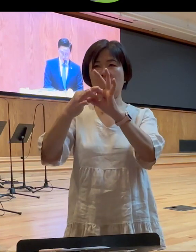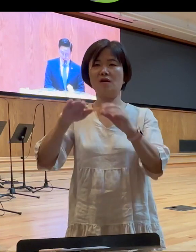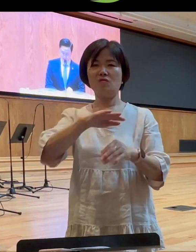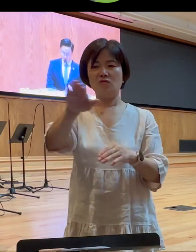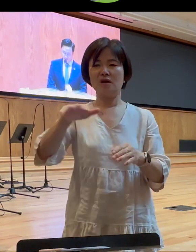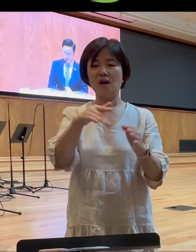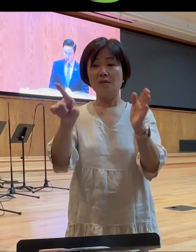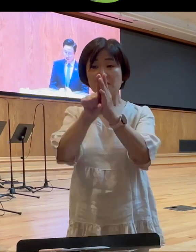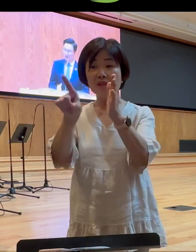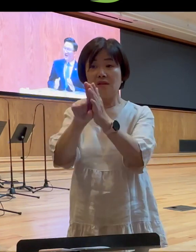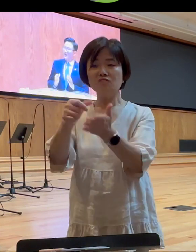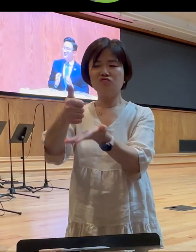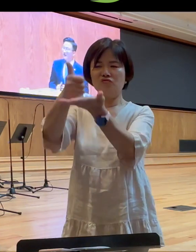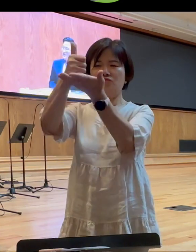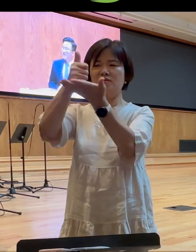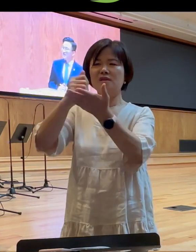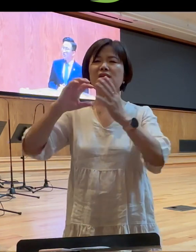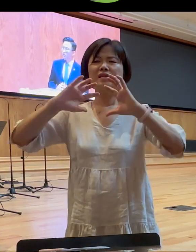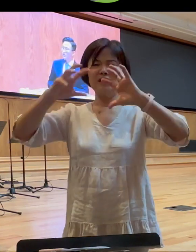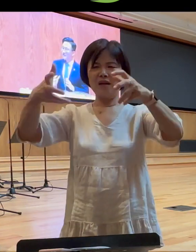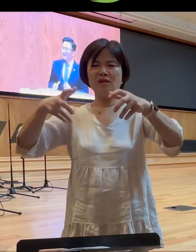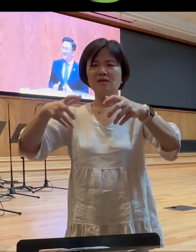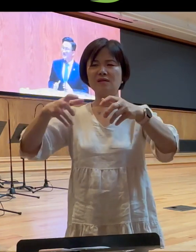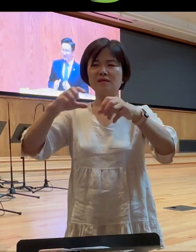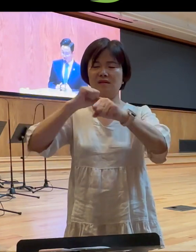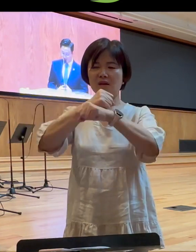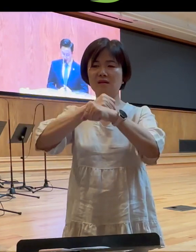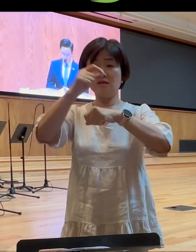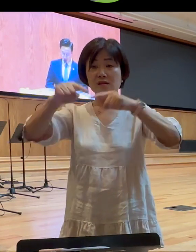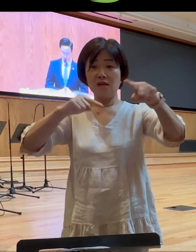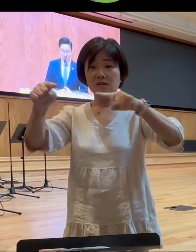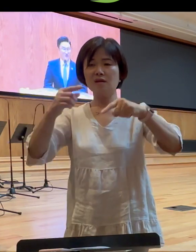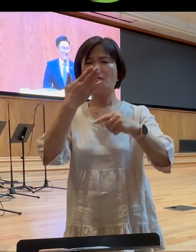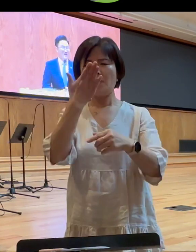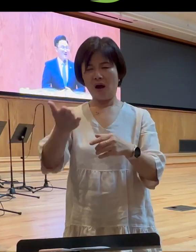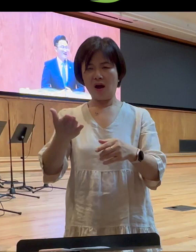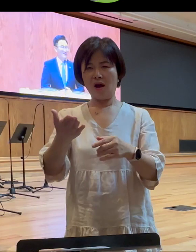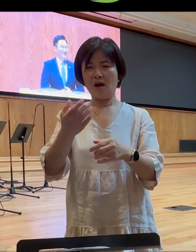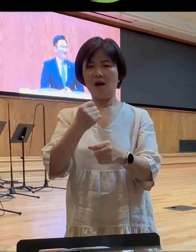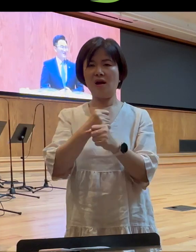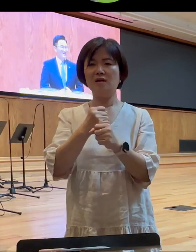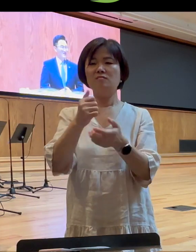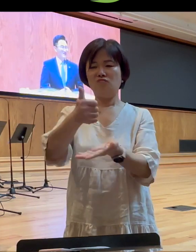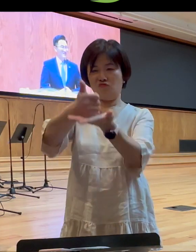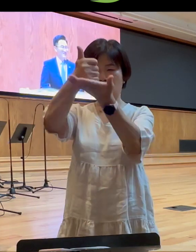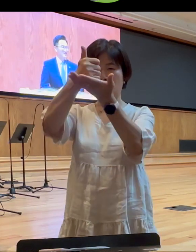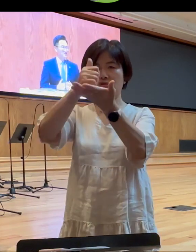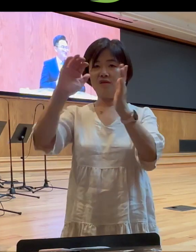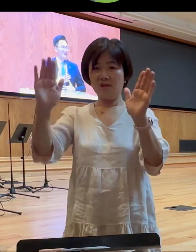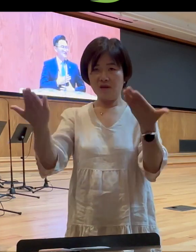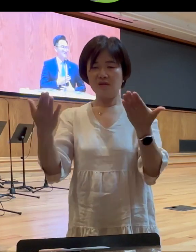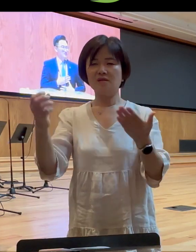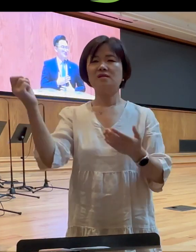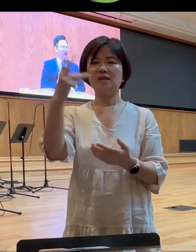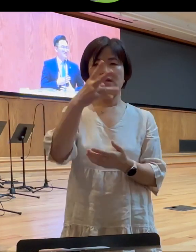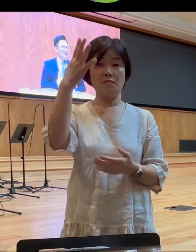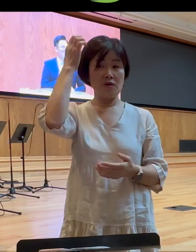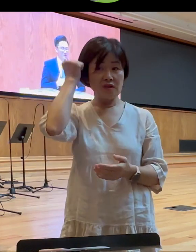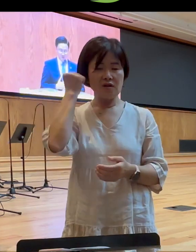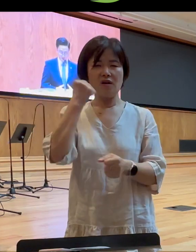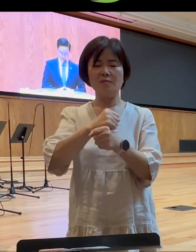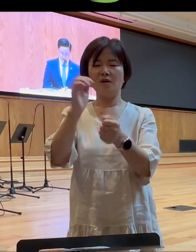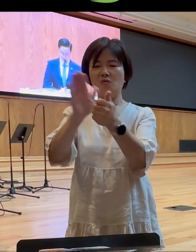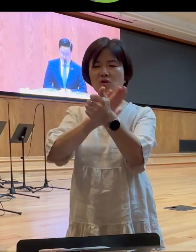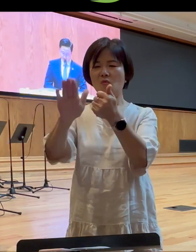우리가 믿는 분은 자연 세계를, 온 세계를 다스리시는 분이시다 라는 것을 다시 한번 기억하며